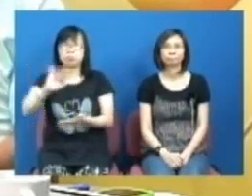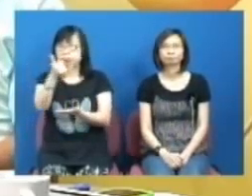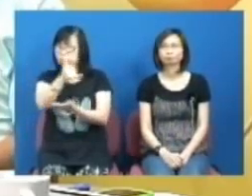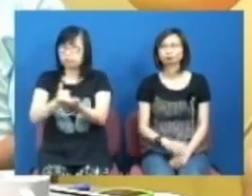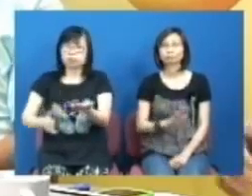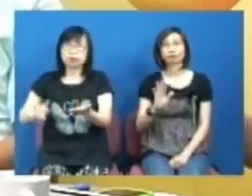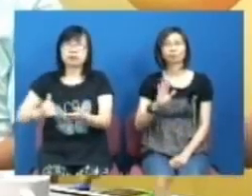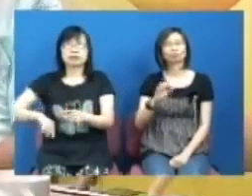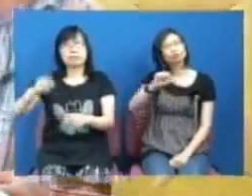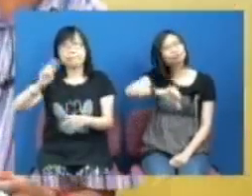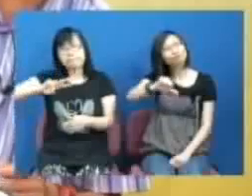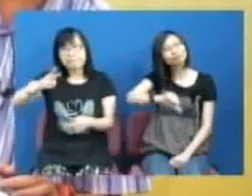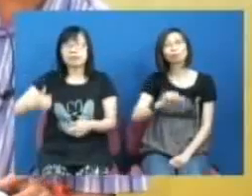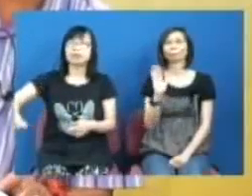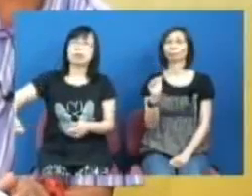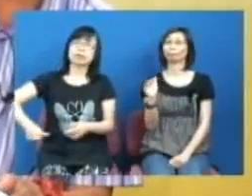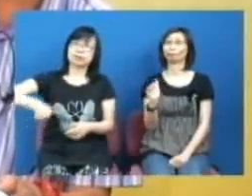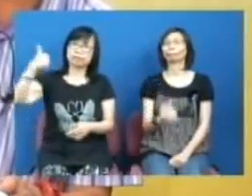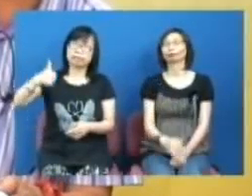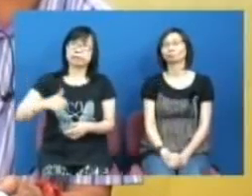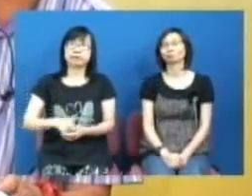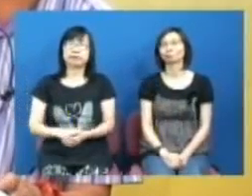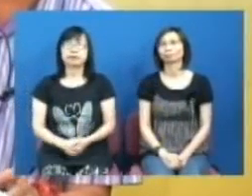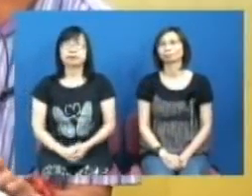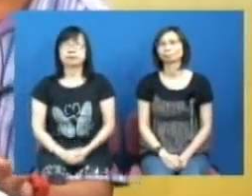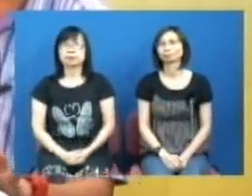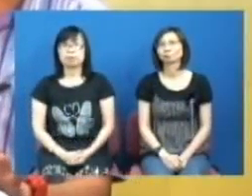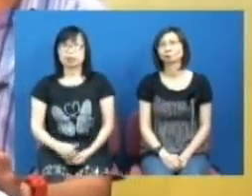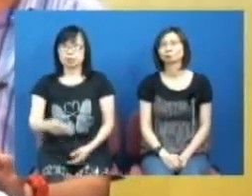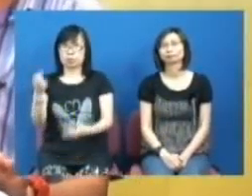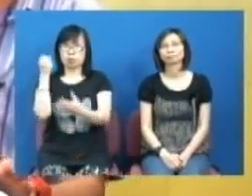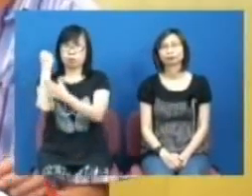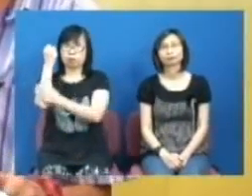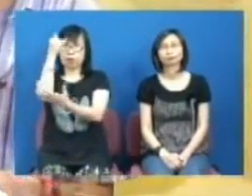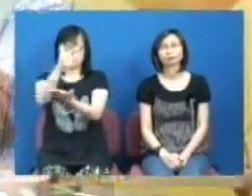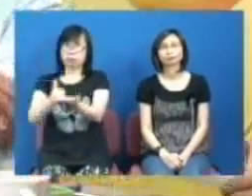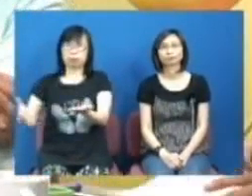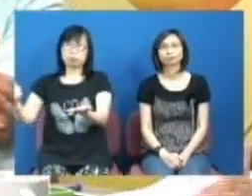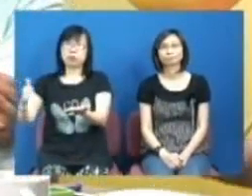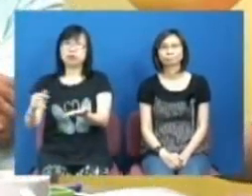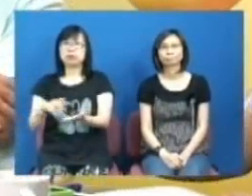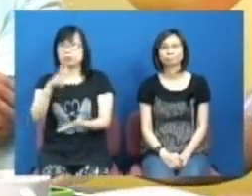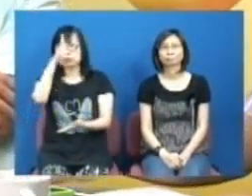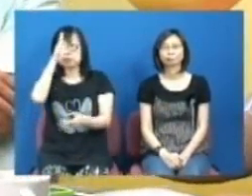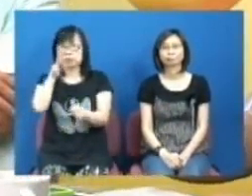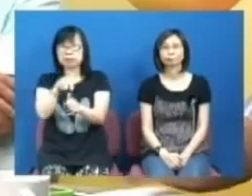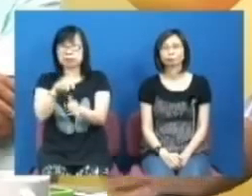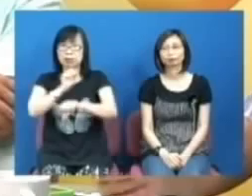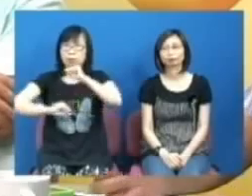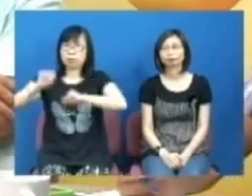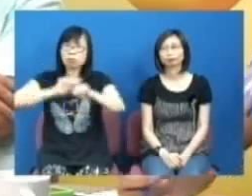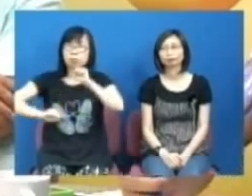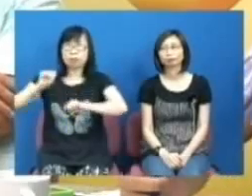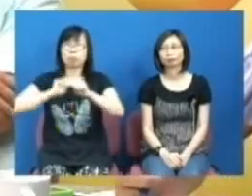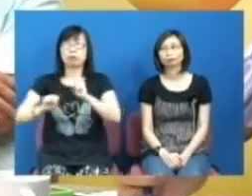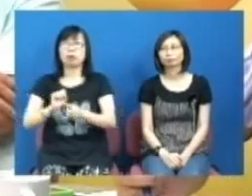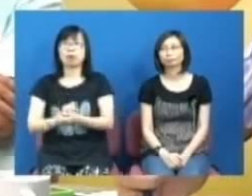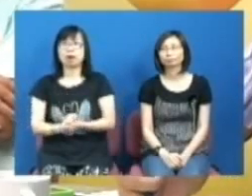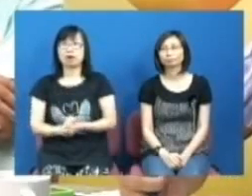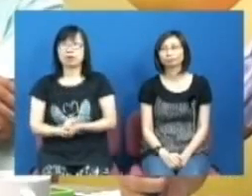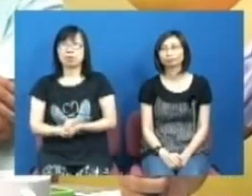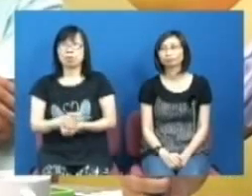不衰就得了， 是的，是的，是的。即如果你說用反倒退作為一個政治運動的綱領的話，那